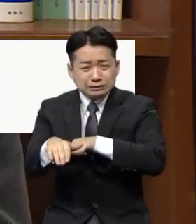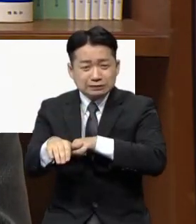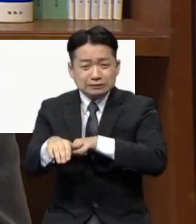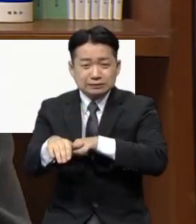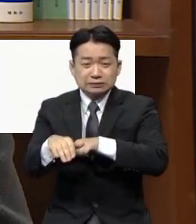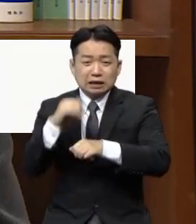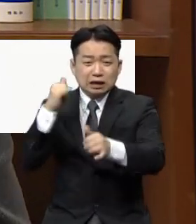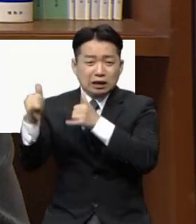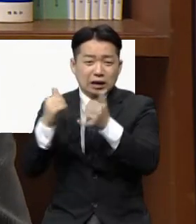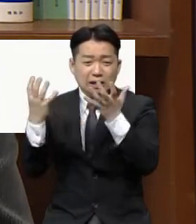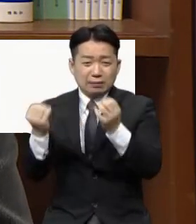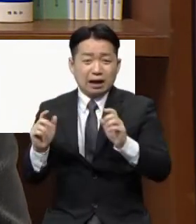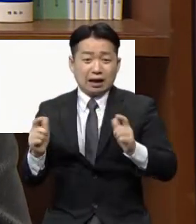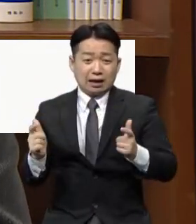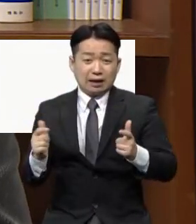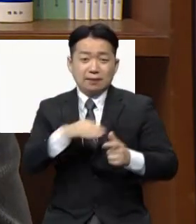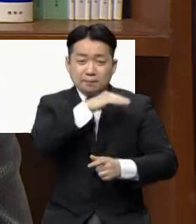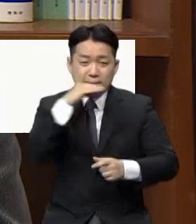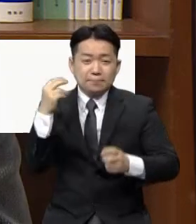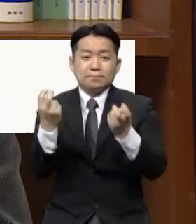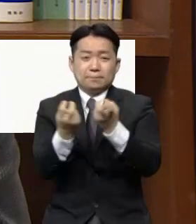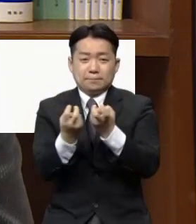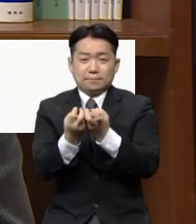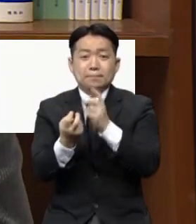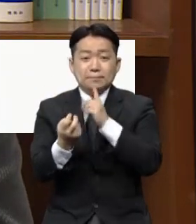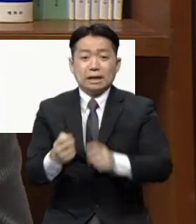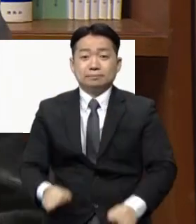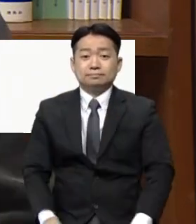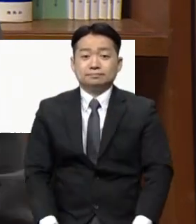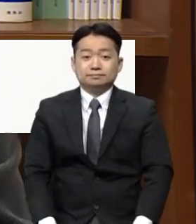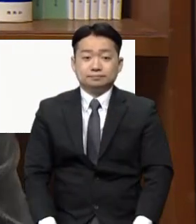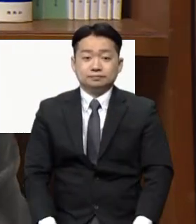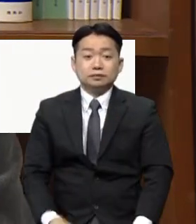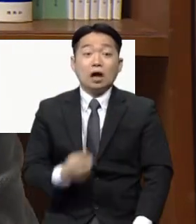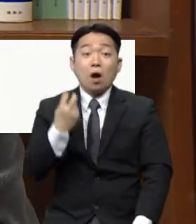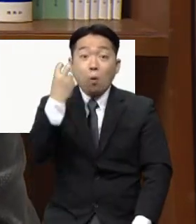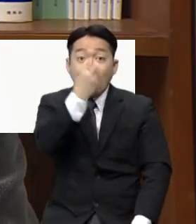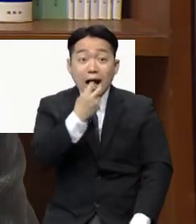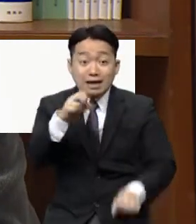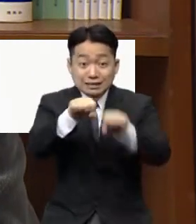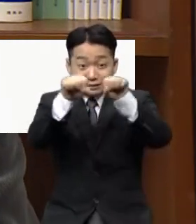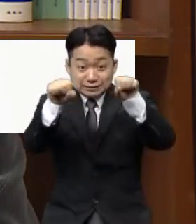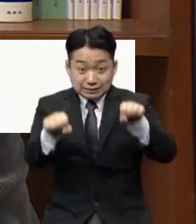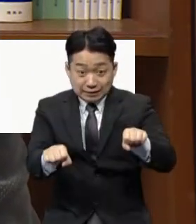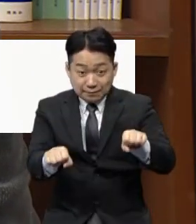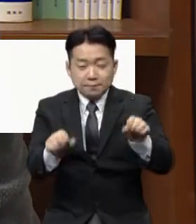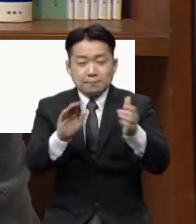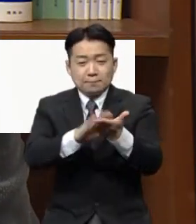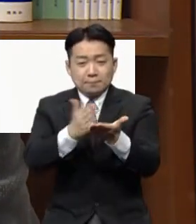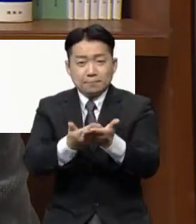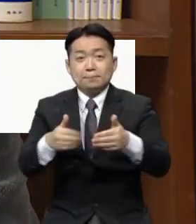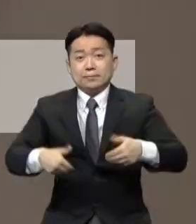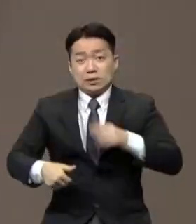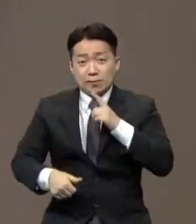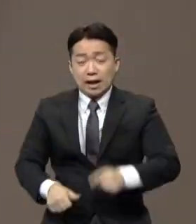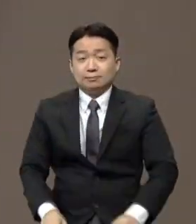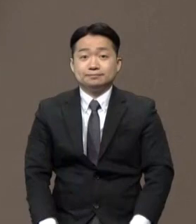자주 연락을 하지 않는 것이 바람직한 방식인 거죠. 관리 시스템 전반을 재정비하는 게